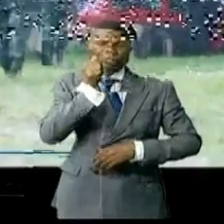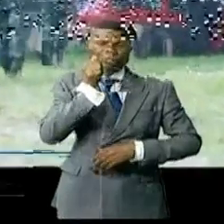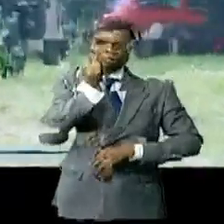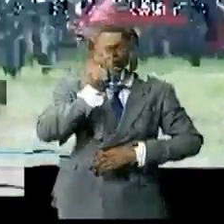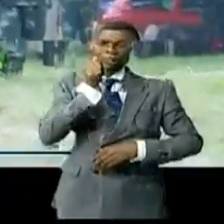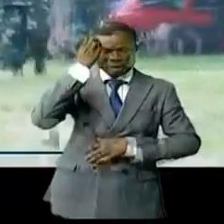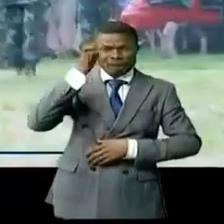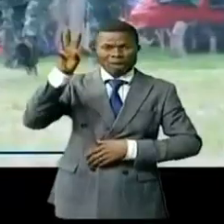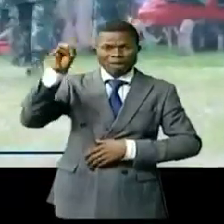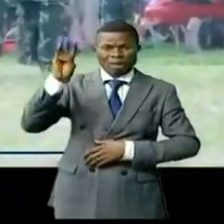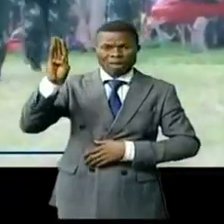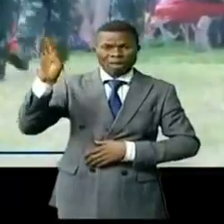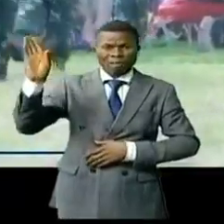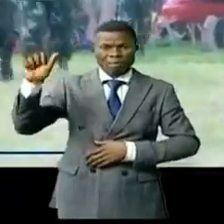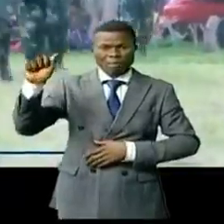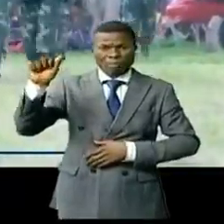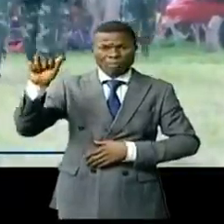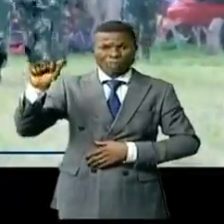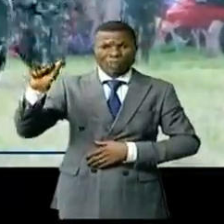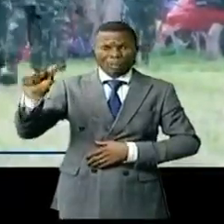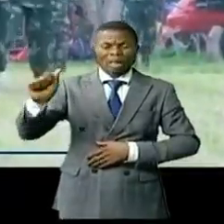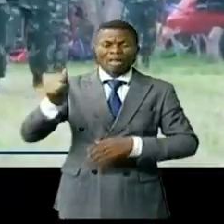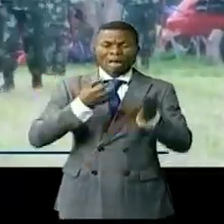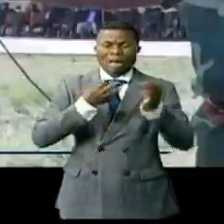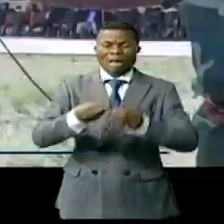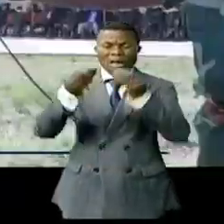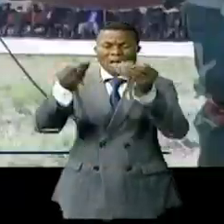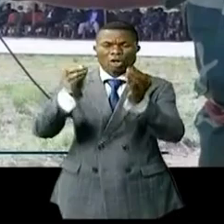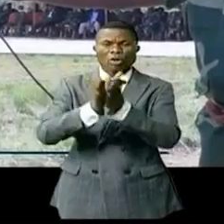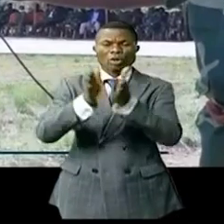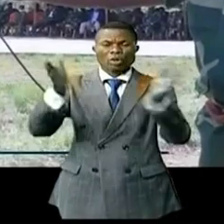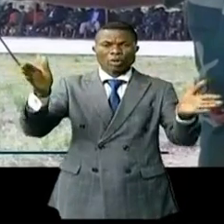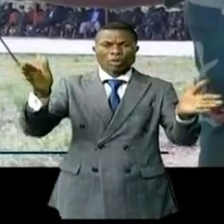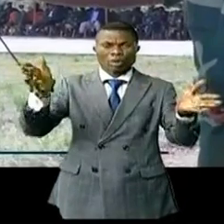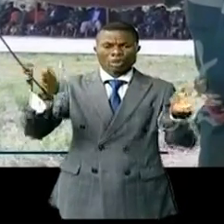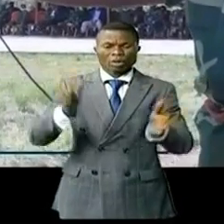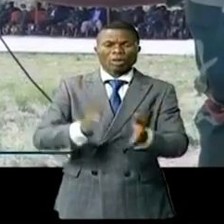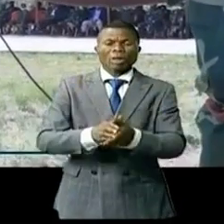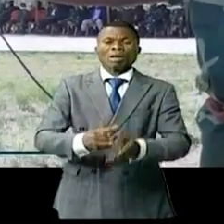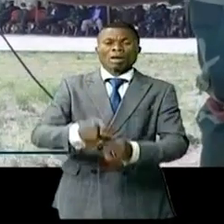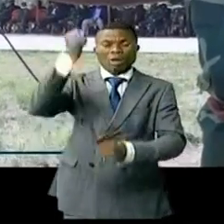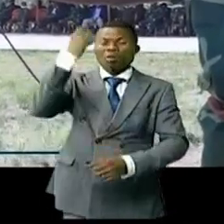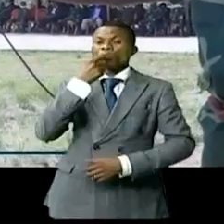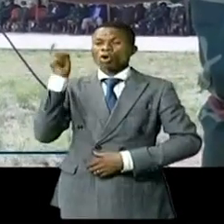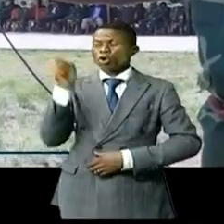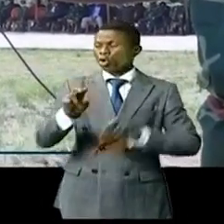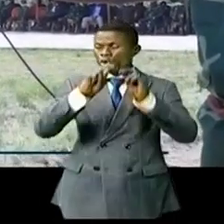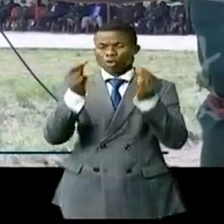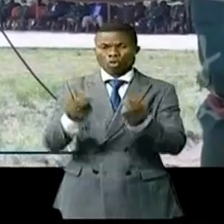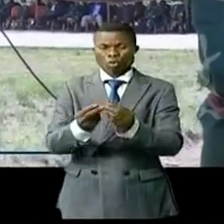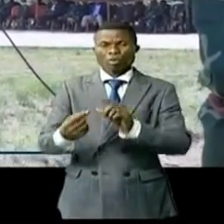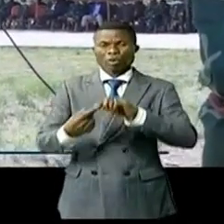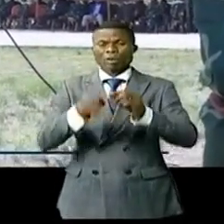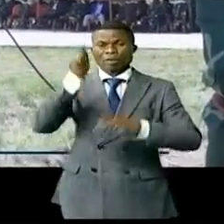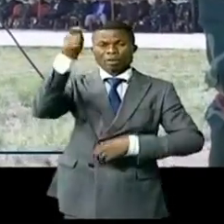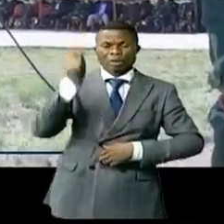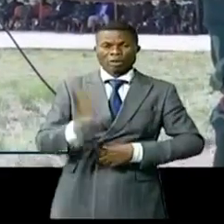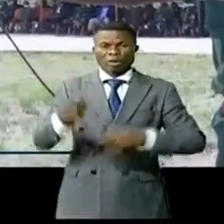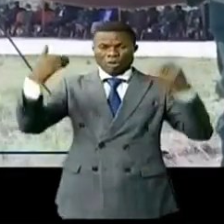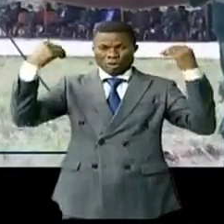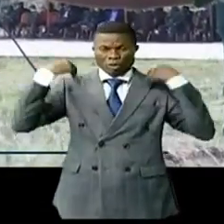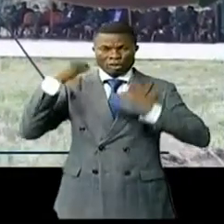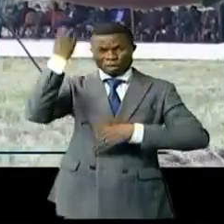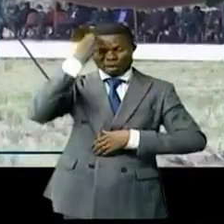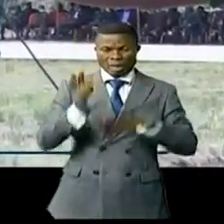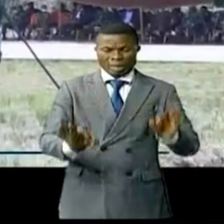Mbala Moussense Célestin a à cette occasion remis officiellement le fanion de commandement de ces deux unités spéciales au chef d'état-major de la force